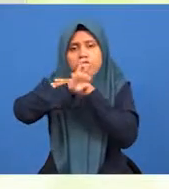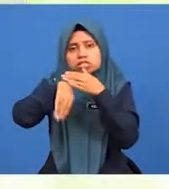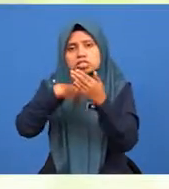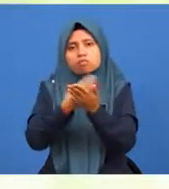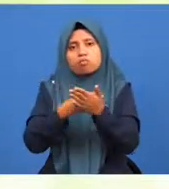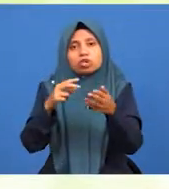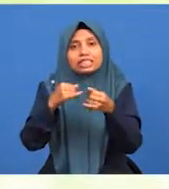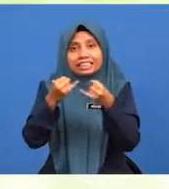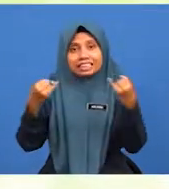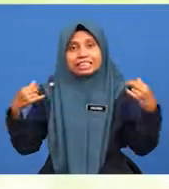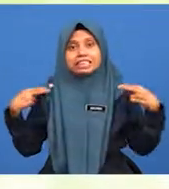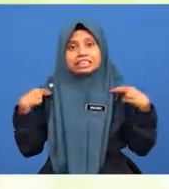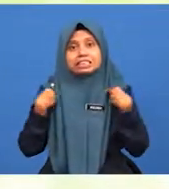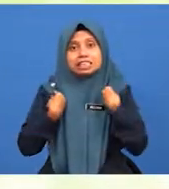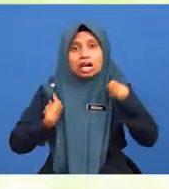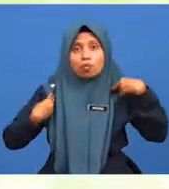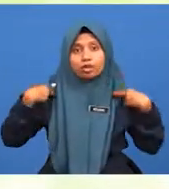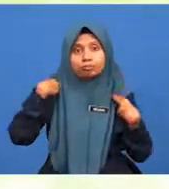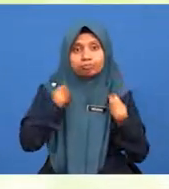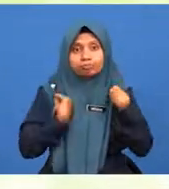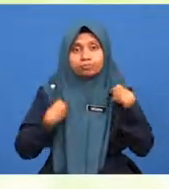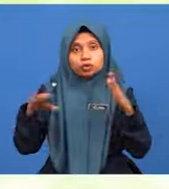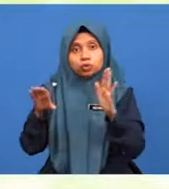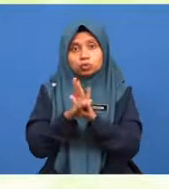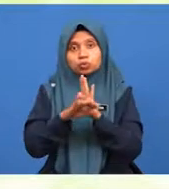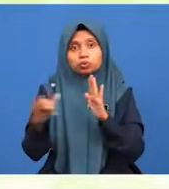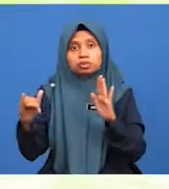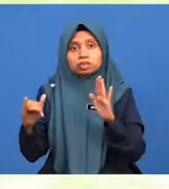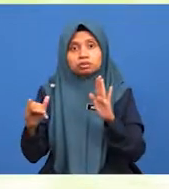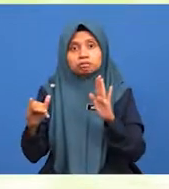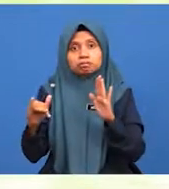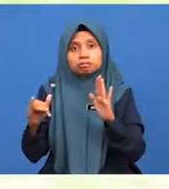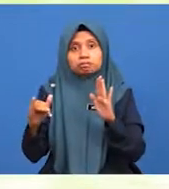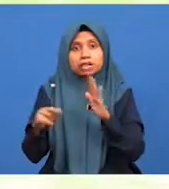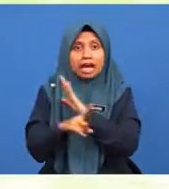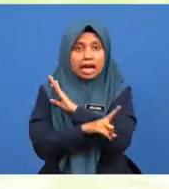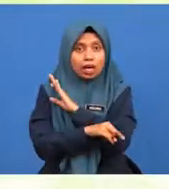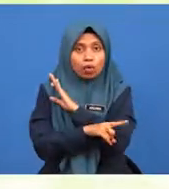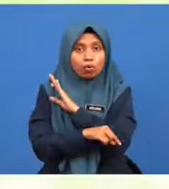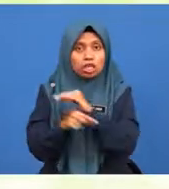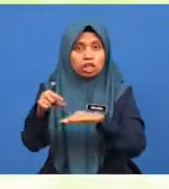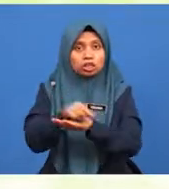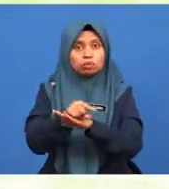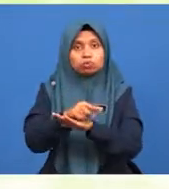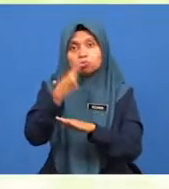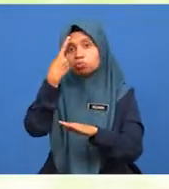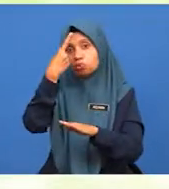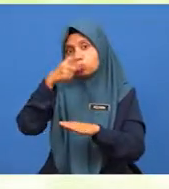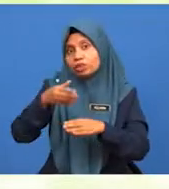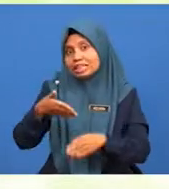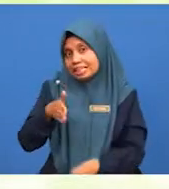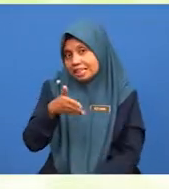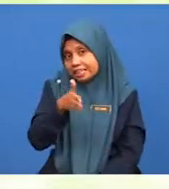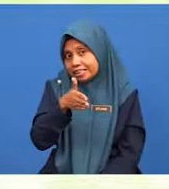Contohnya, penjodoh bilangan ekor digunakan untuk ikan, zirafah, harimau